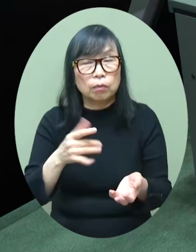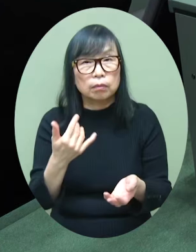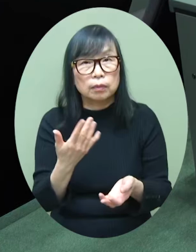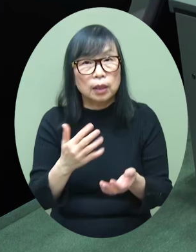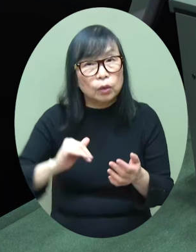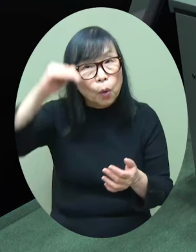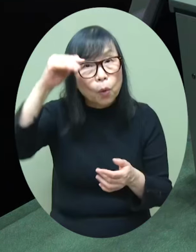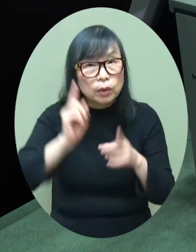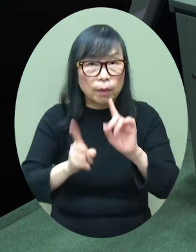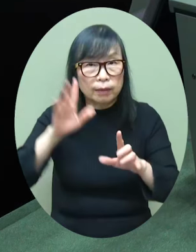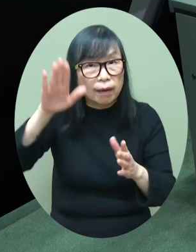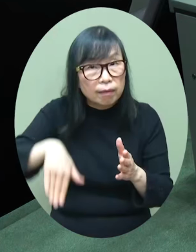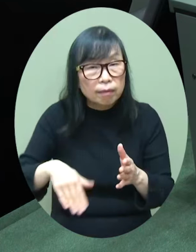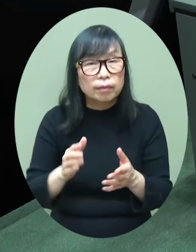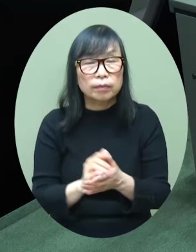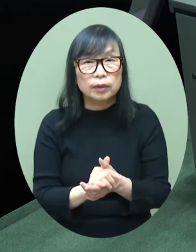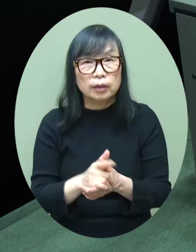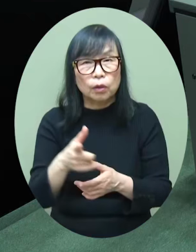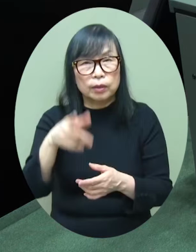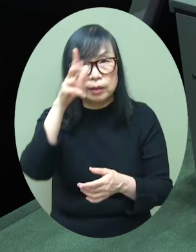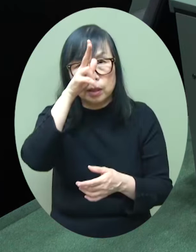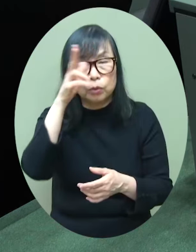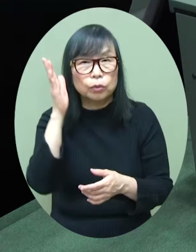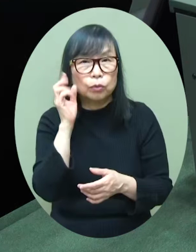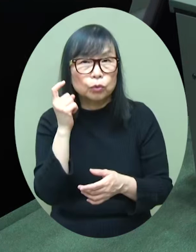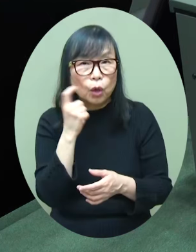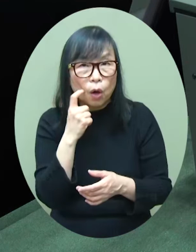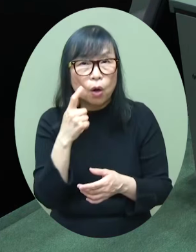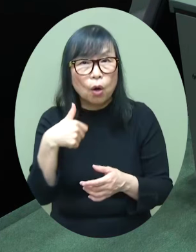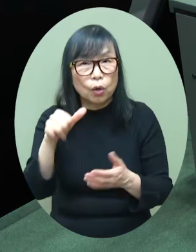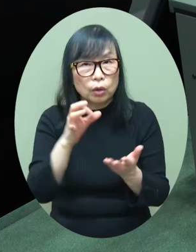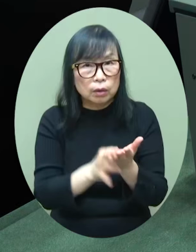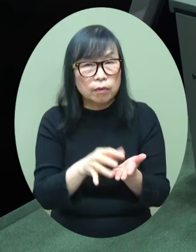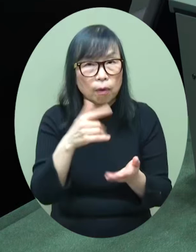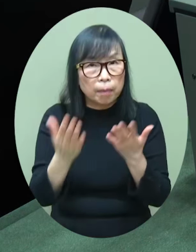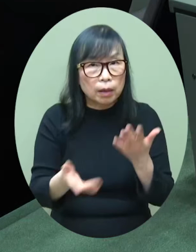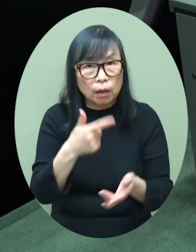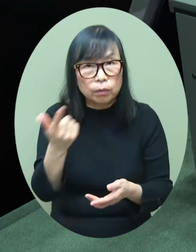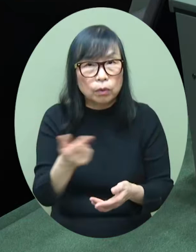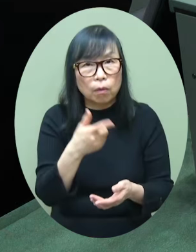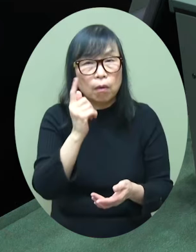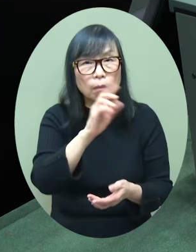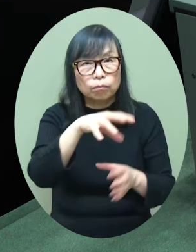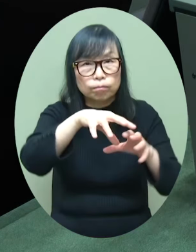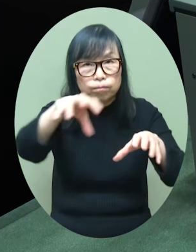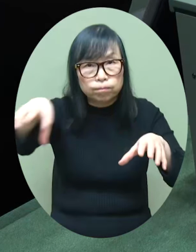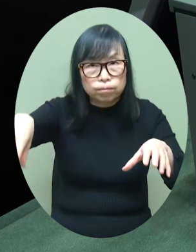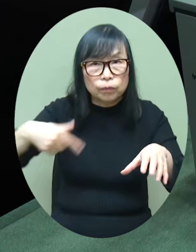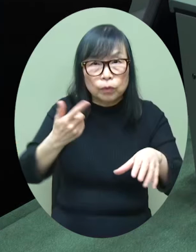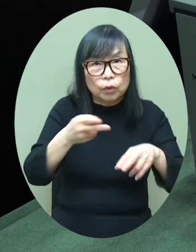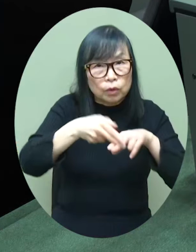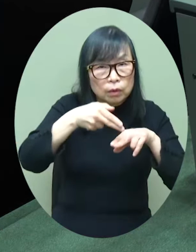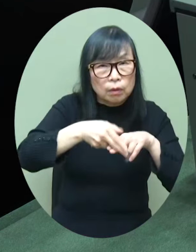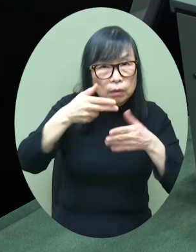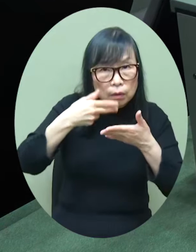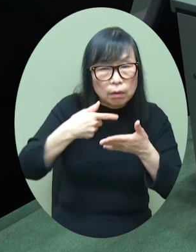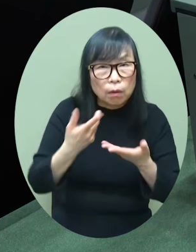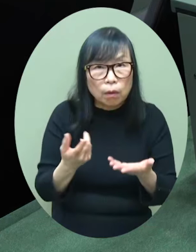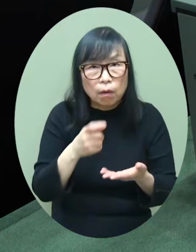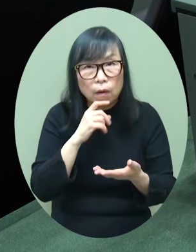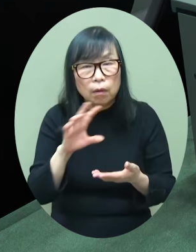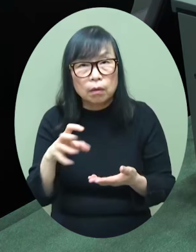高定係低咧？因為都見到佢住喺觀塘，但係佢去到嘅地方都比較多啦，都去咗唔同區嘅一啲嘅餐廳度食嘢啦。想問翻